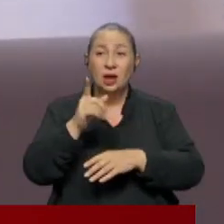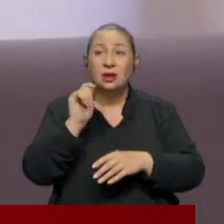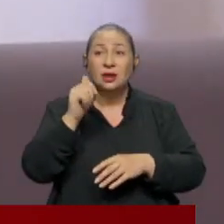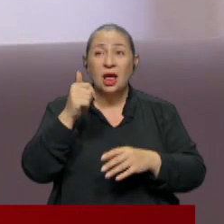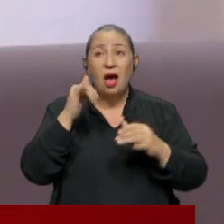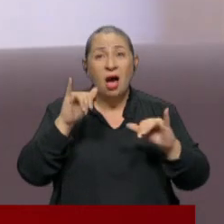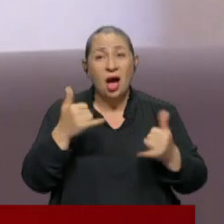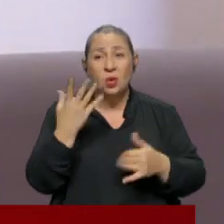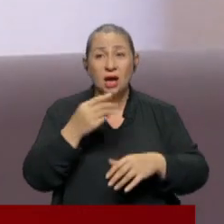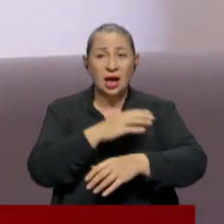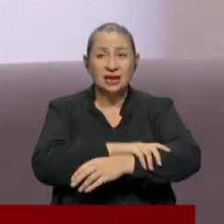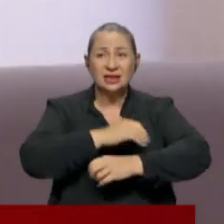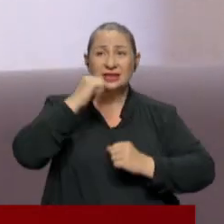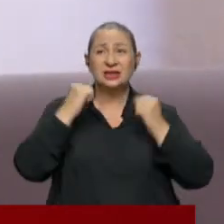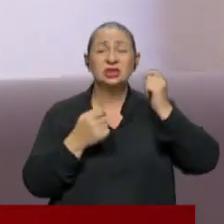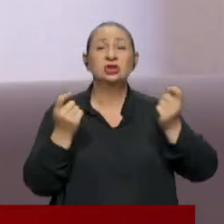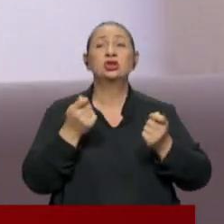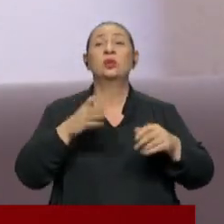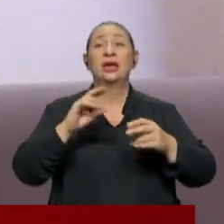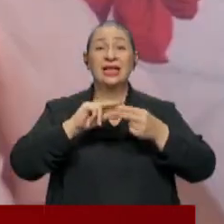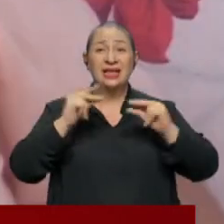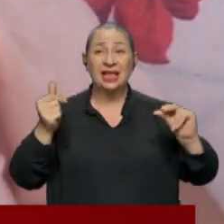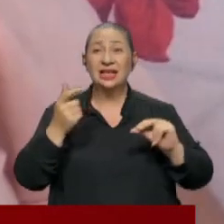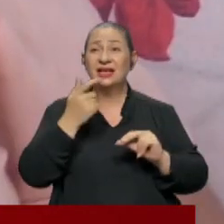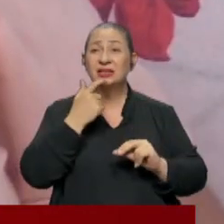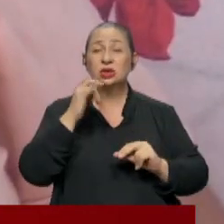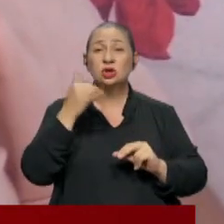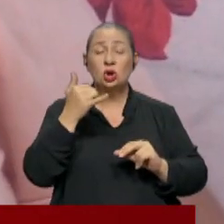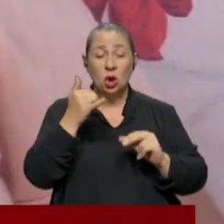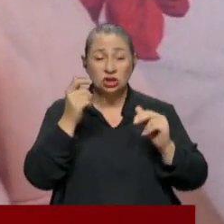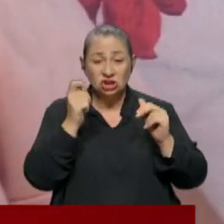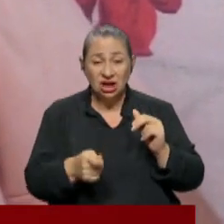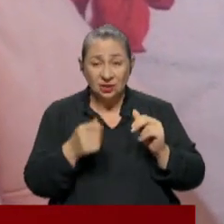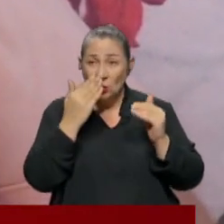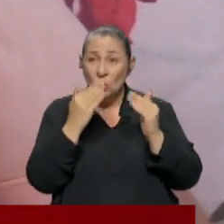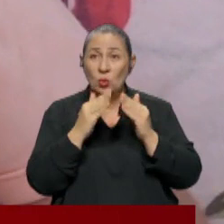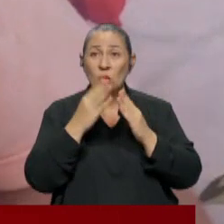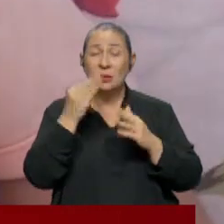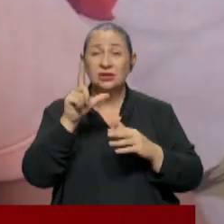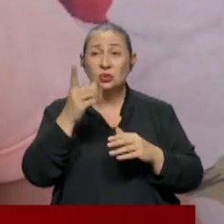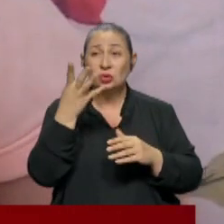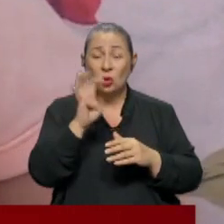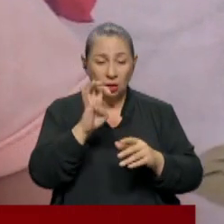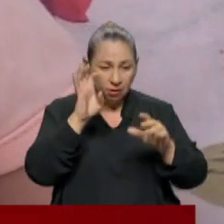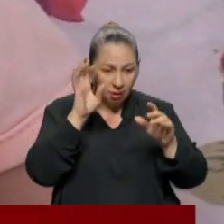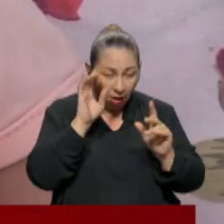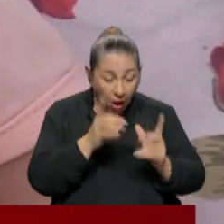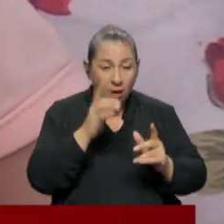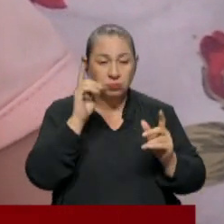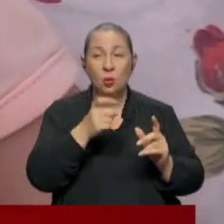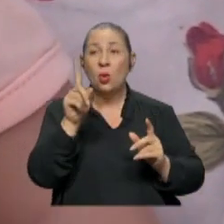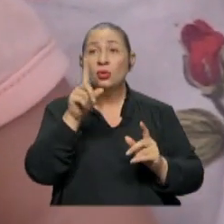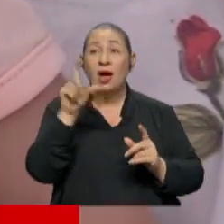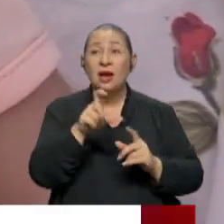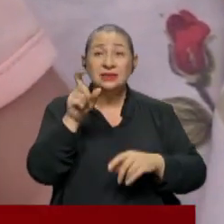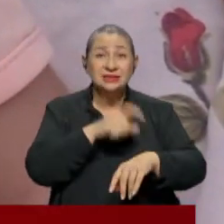güne ağırlaşıyor, kas kaybediyor. Gen tedavisi için yaş ve kilo kriterlerine uygun olması gerekiyor. 4 aylıkken teşhis konulan 10 aylık